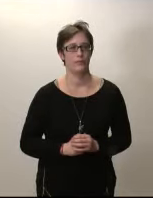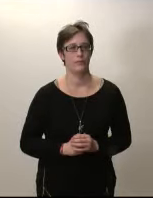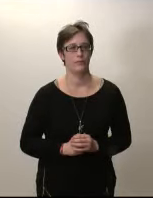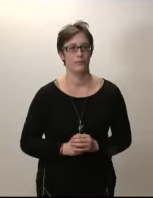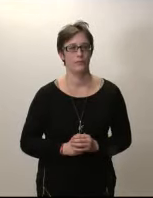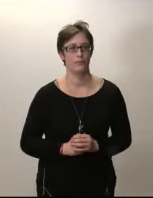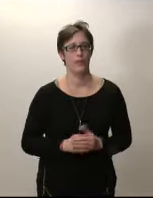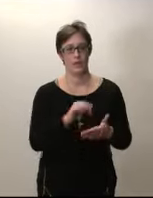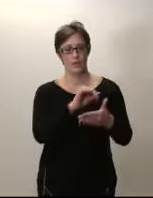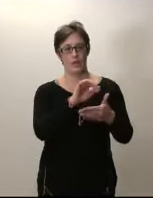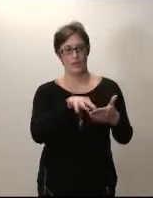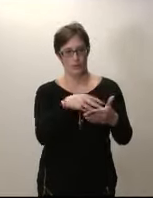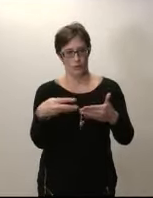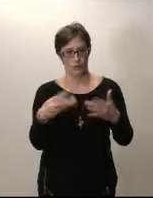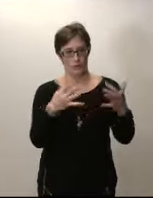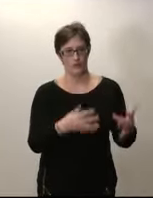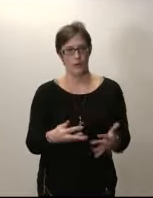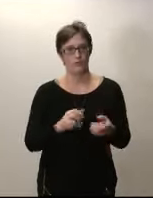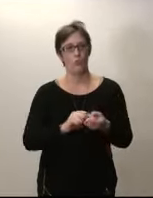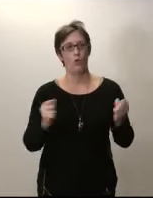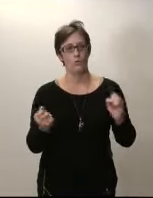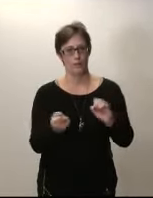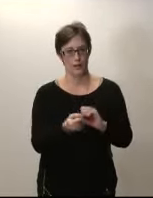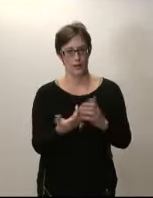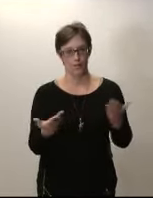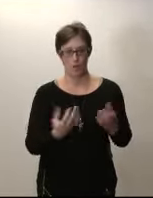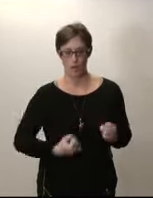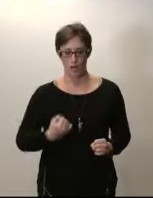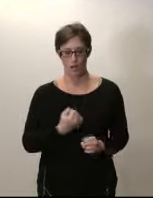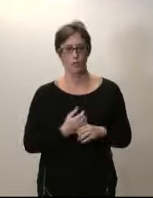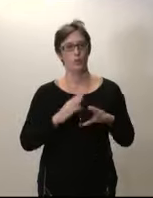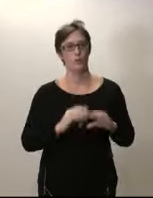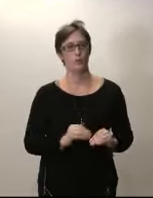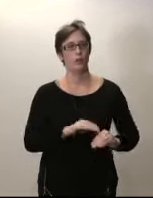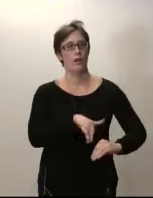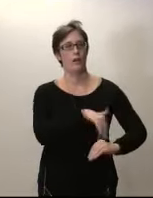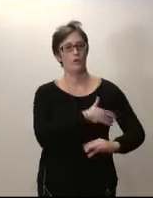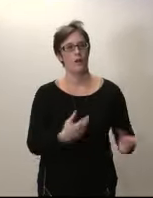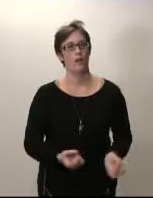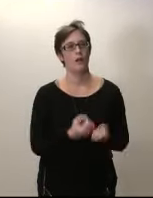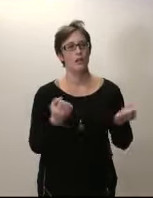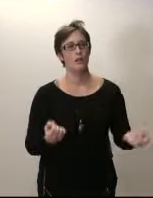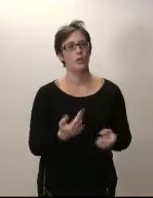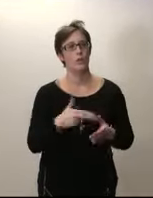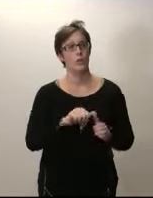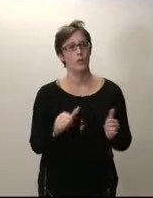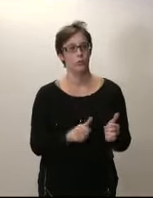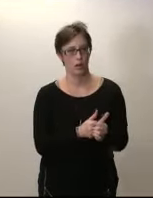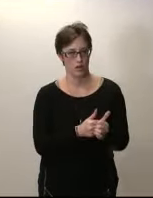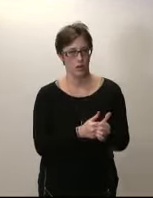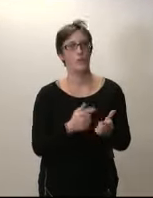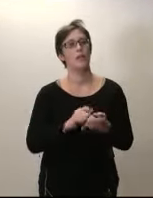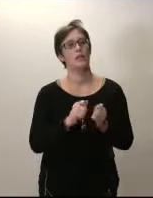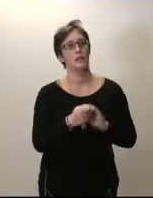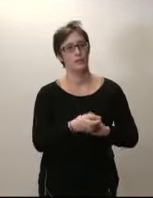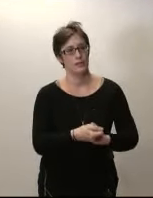Modification du tableau des effectifs. Création de postes d'adjoints d'animation non titulaires saisonniers.